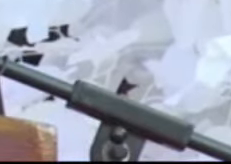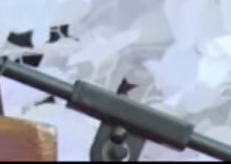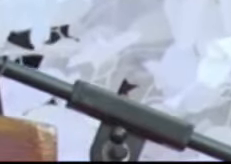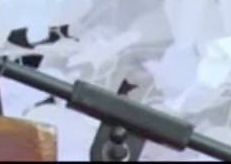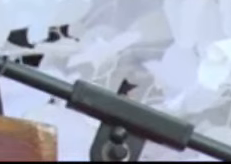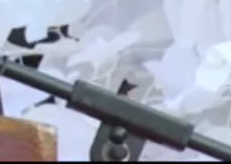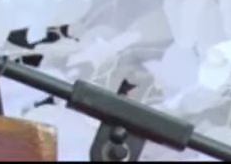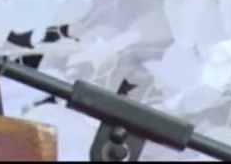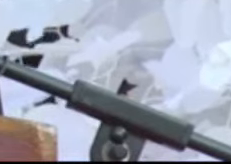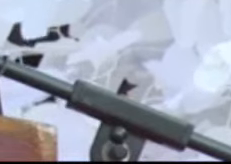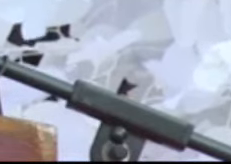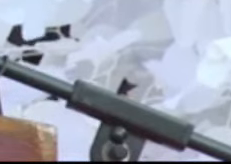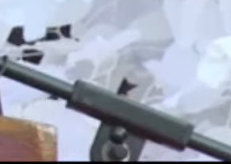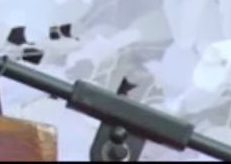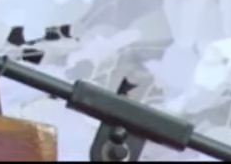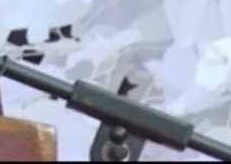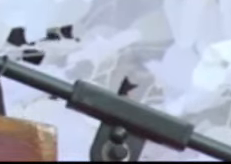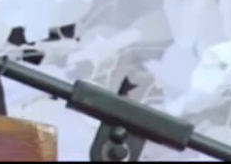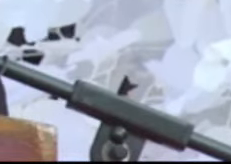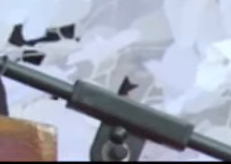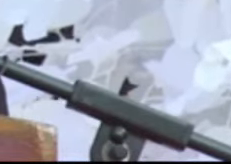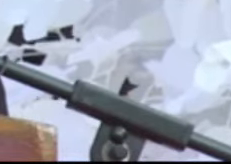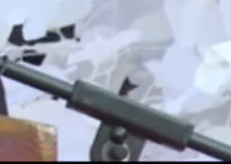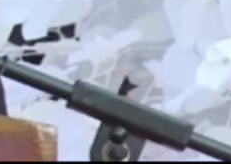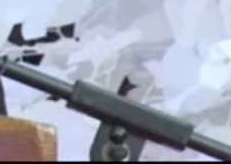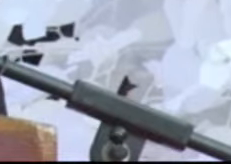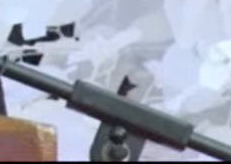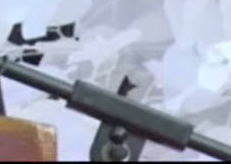Rais wetu wa IPU,